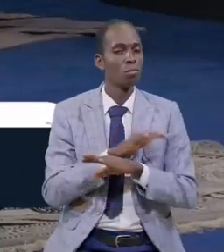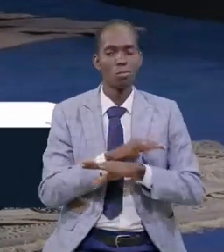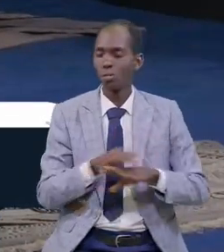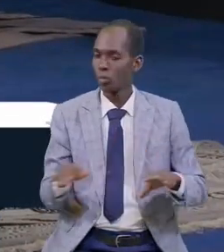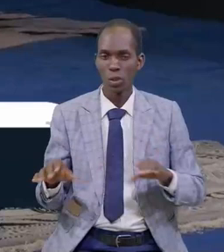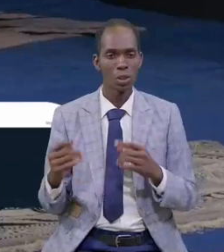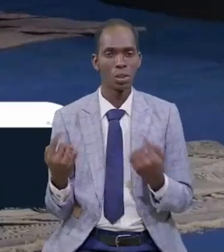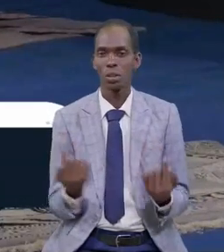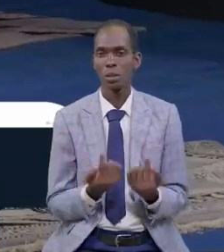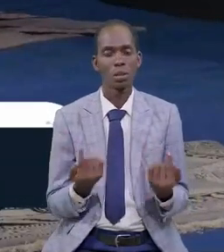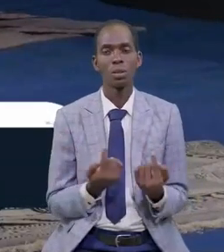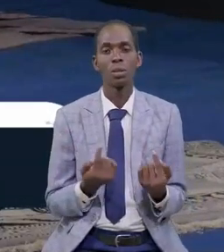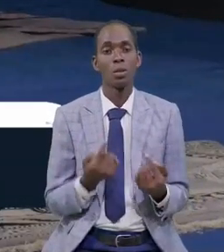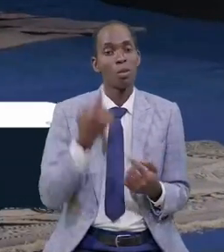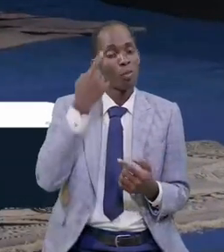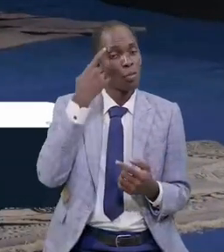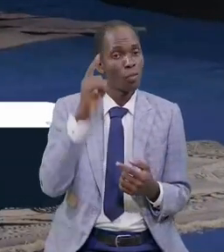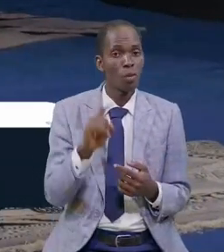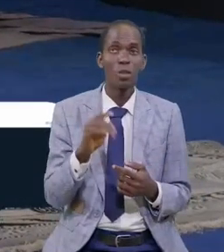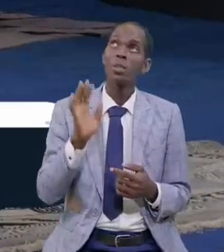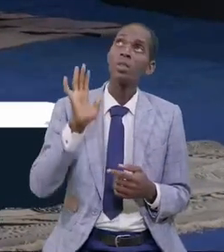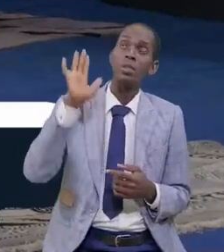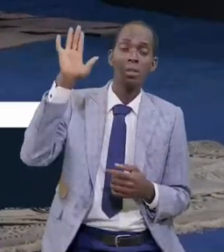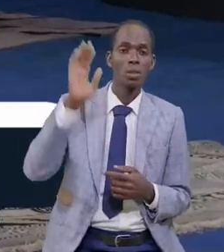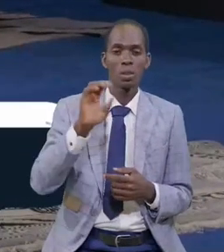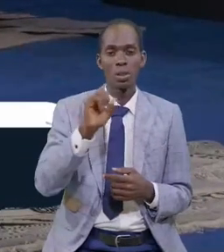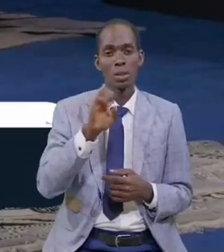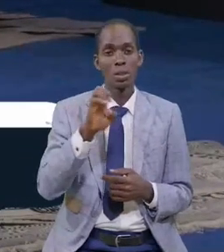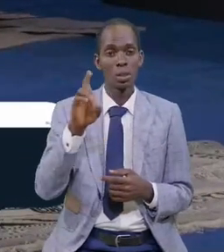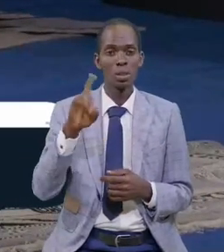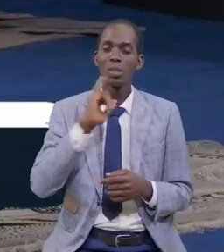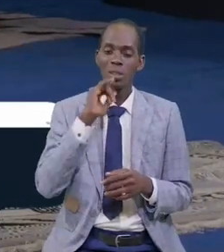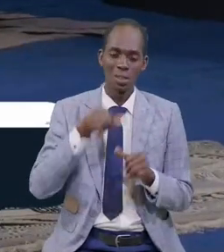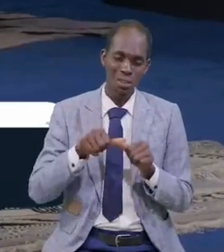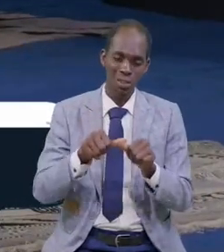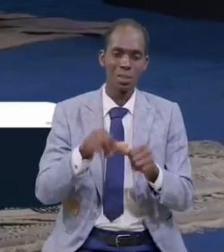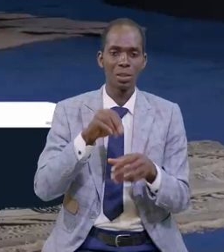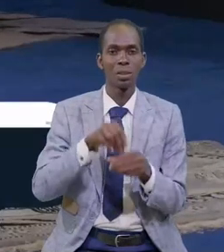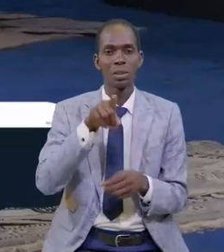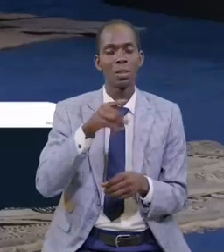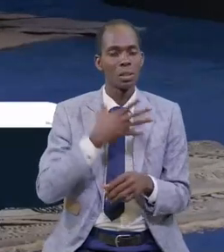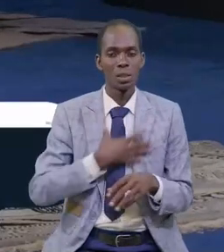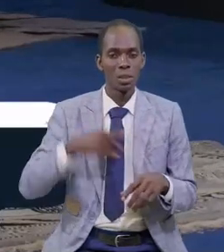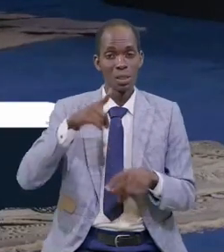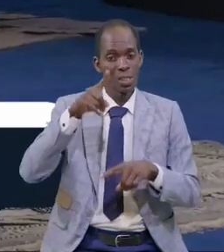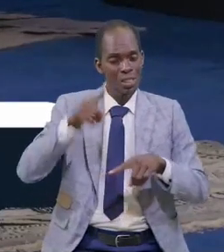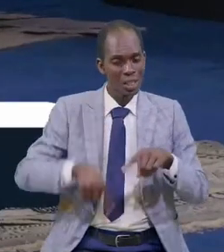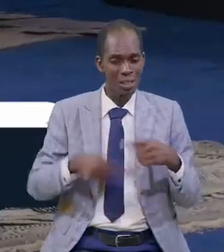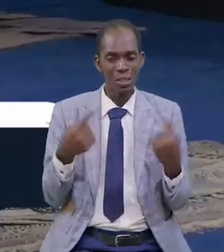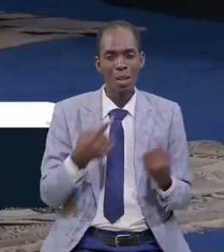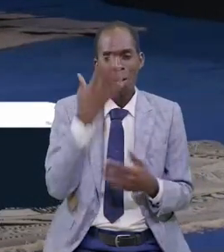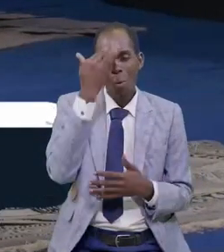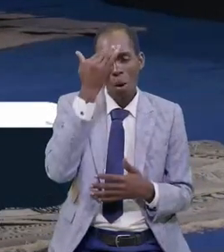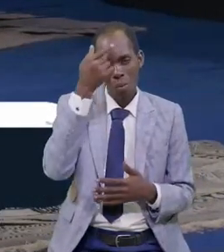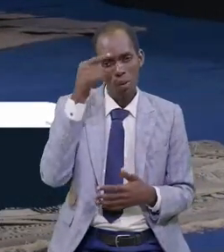le péché parce que la semence de Dieu demeure en lui et il ne peut pécher parce qu'il est